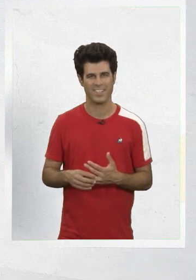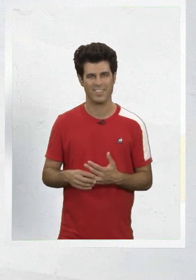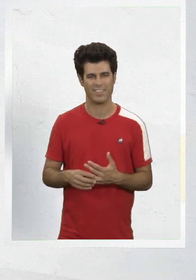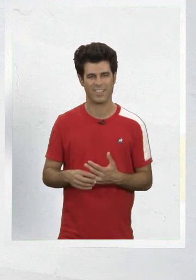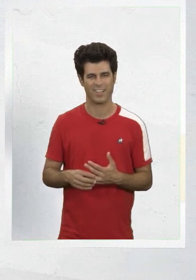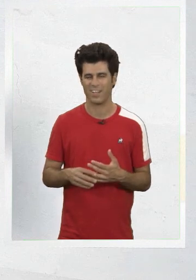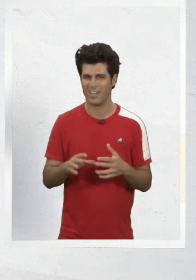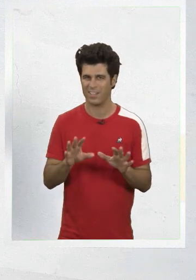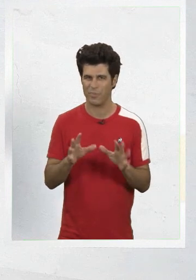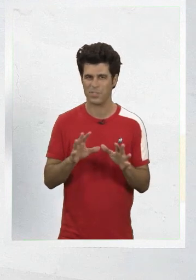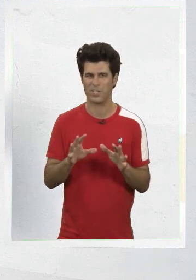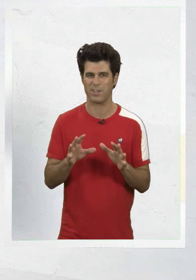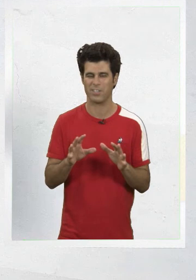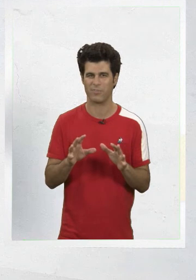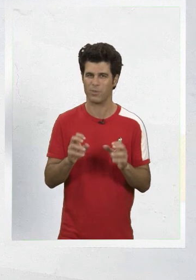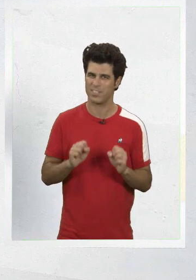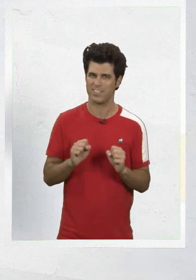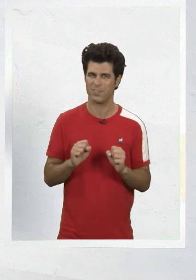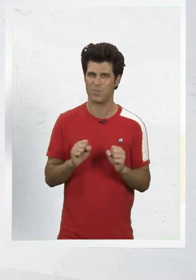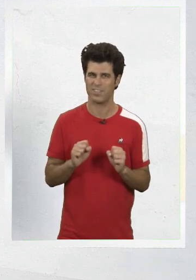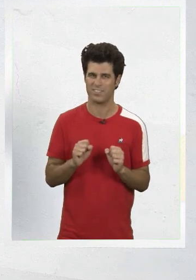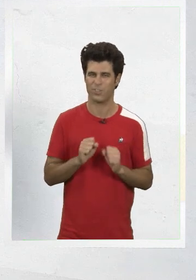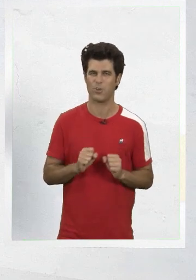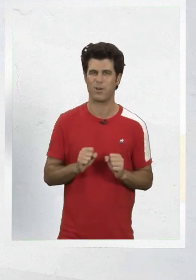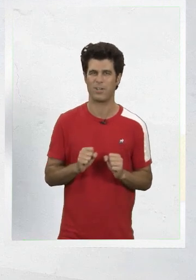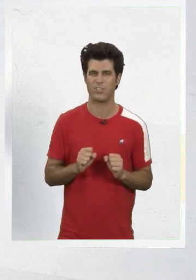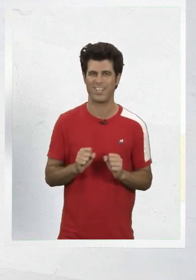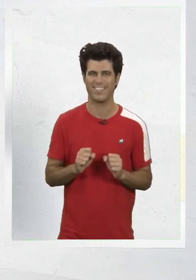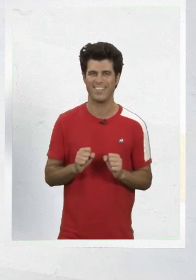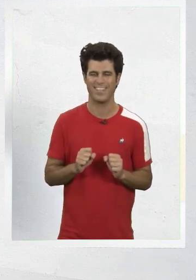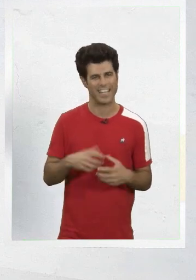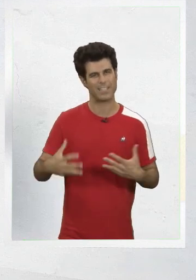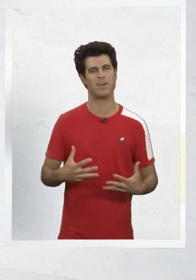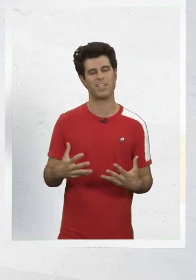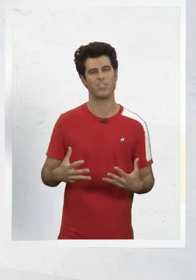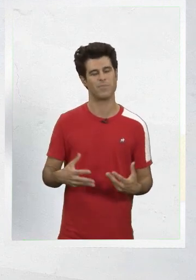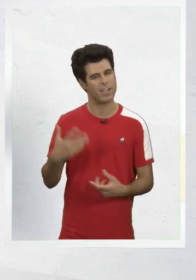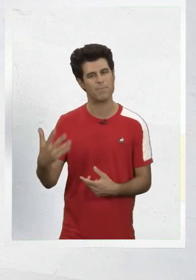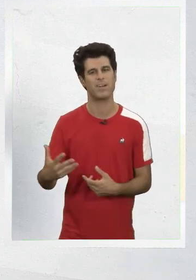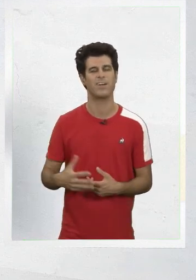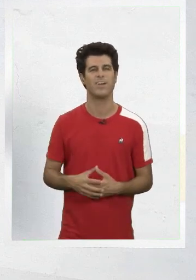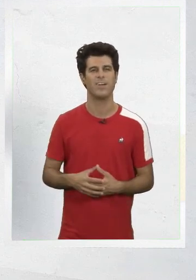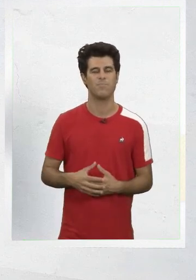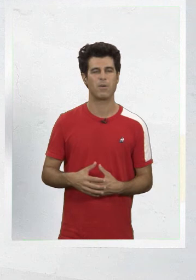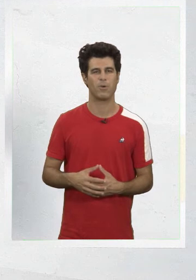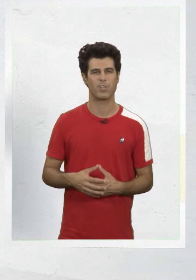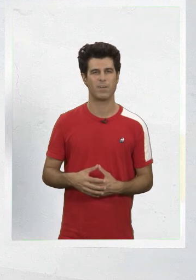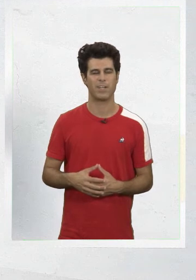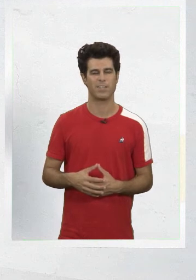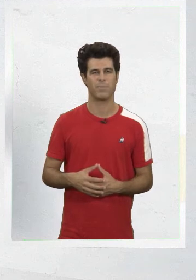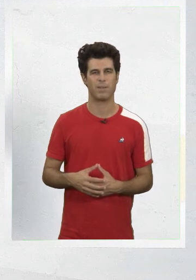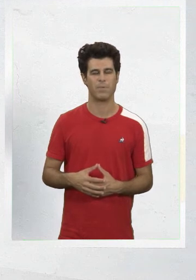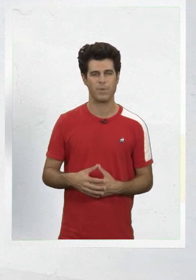ואתה ככה, לפי מה שאני מרגיש, אפילו קצת צנוע, שלא לומר ביישן, איך אתה מרגיש עם גם המחמאות